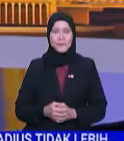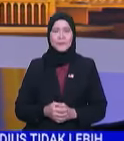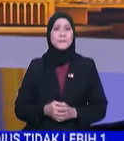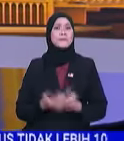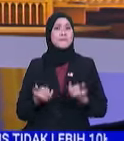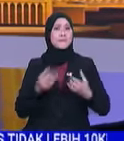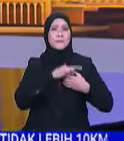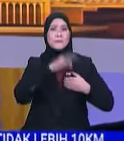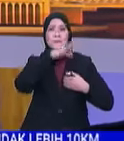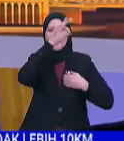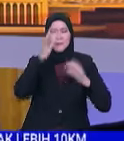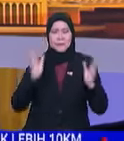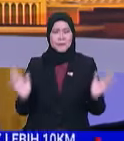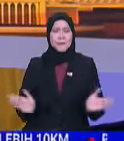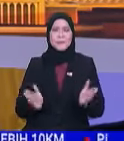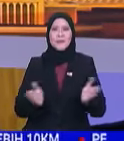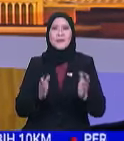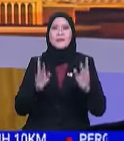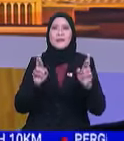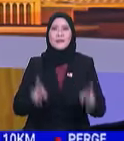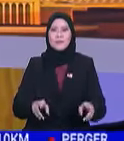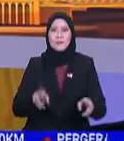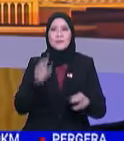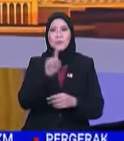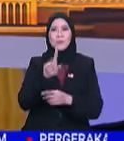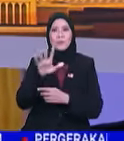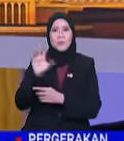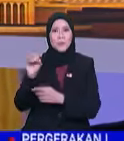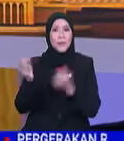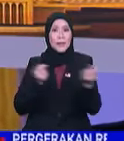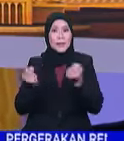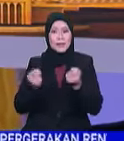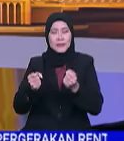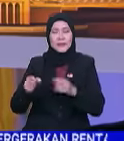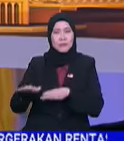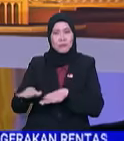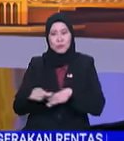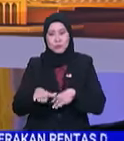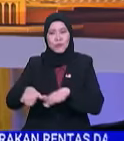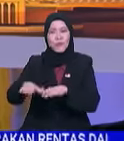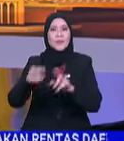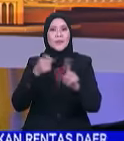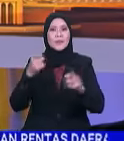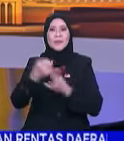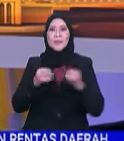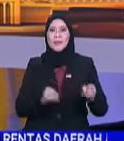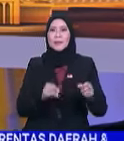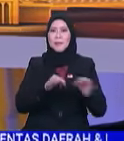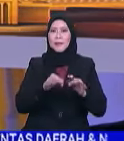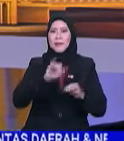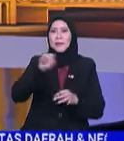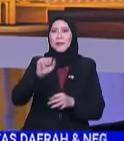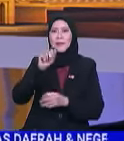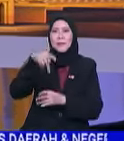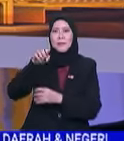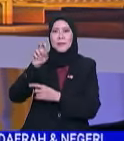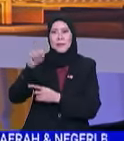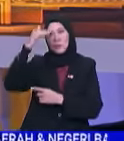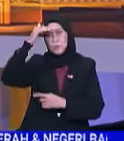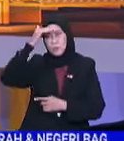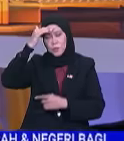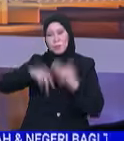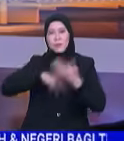Semarakan patriotisme dalam kalangan rakyat. 150 kenderaan bergerak digunakan Jabatan Penerangan Negeri Japen Johor